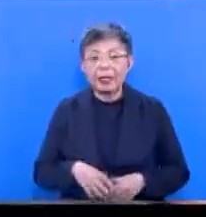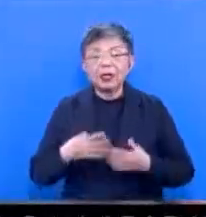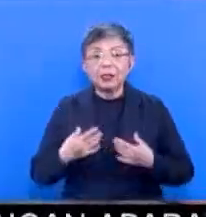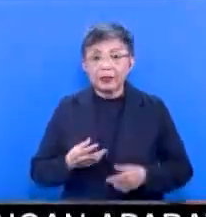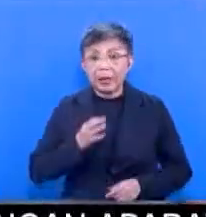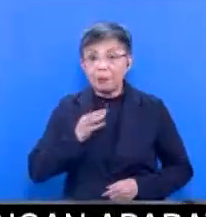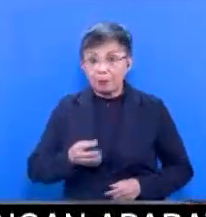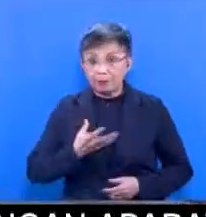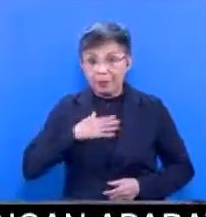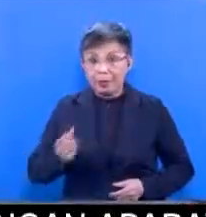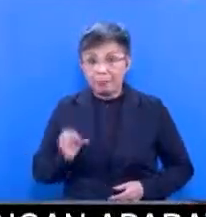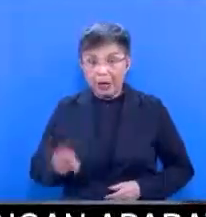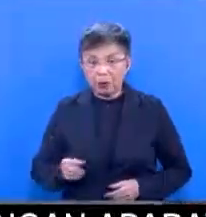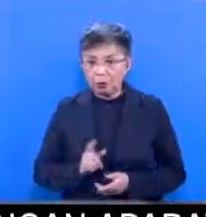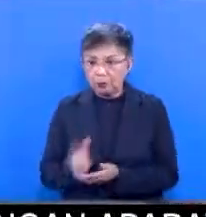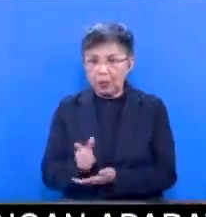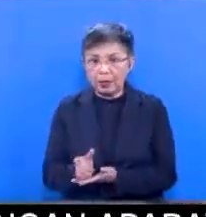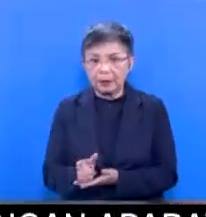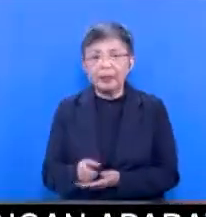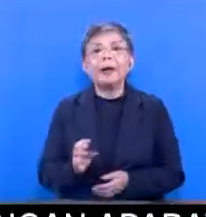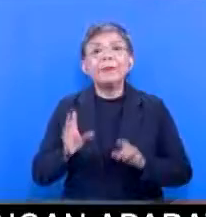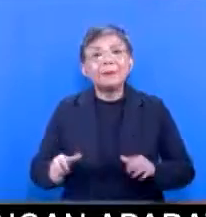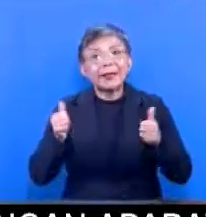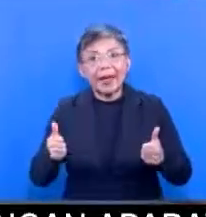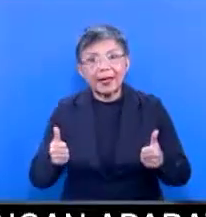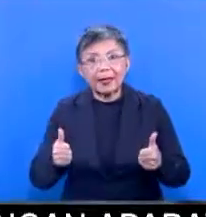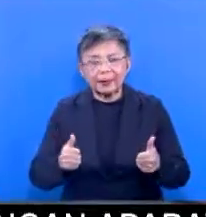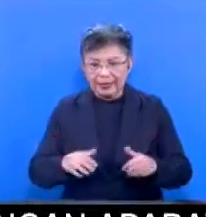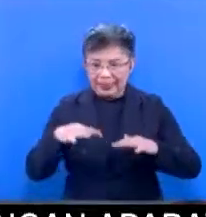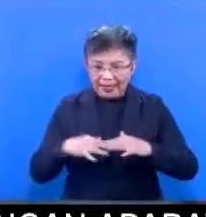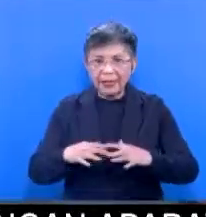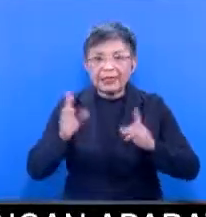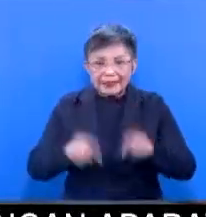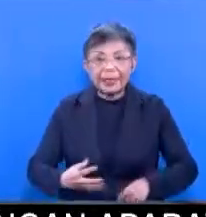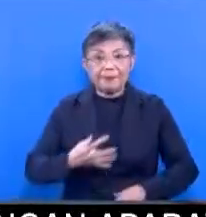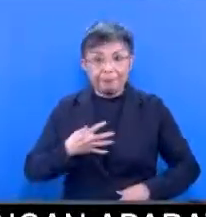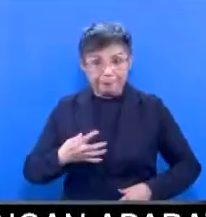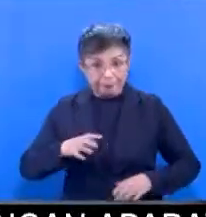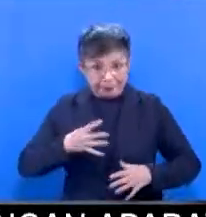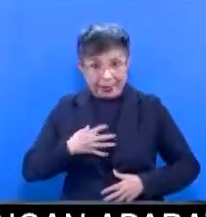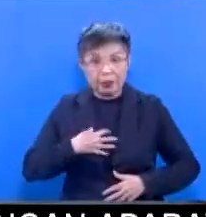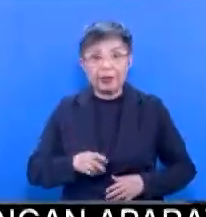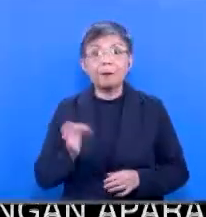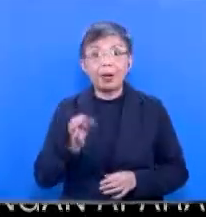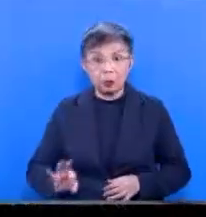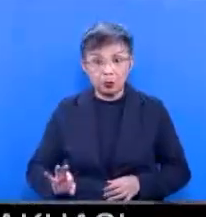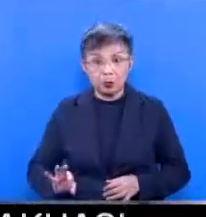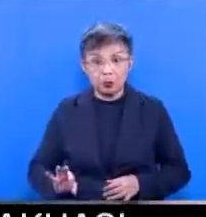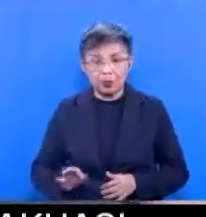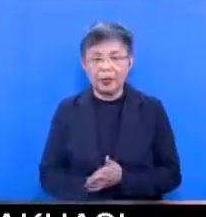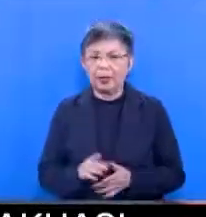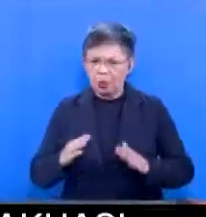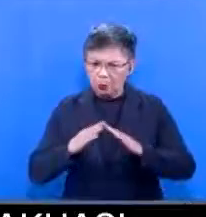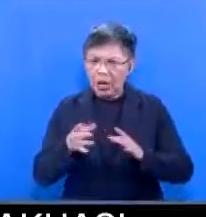tersebut mereka menang Pak, udah diakui bahwa tanah ini milik mereka kan, dan disuruh mengosongkan untuk yang dijual